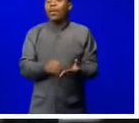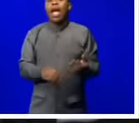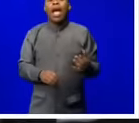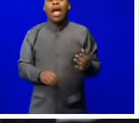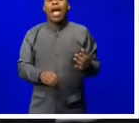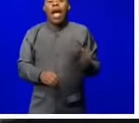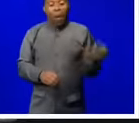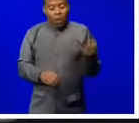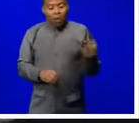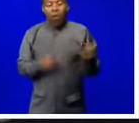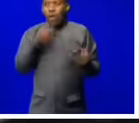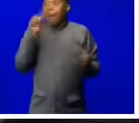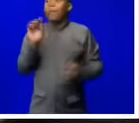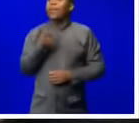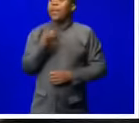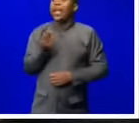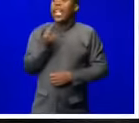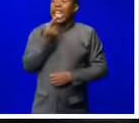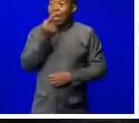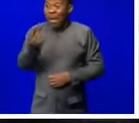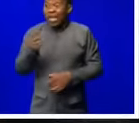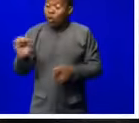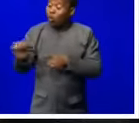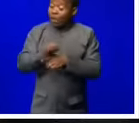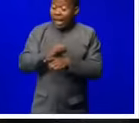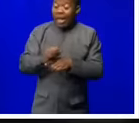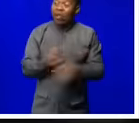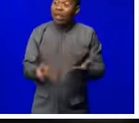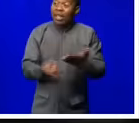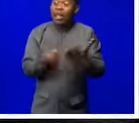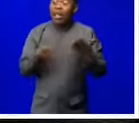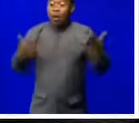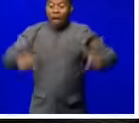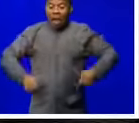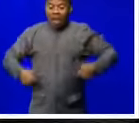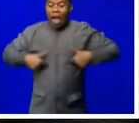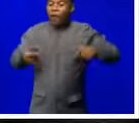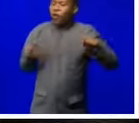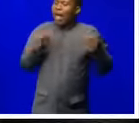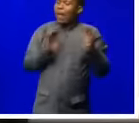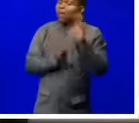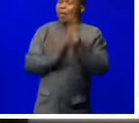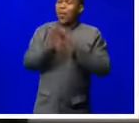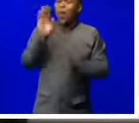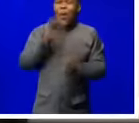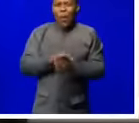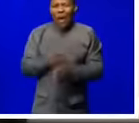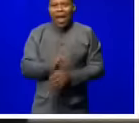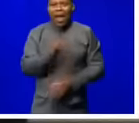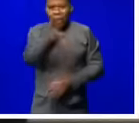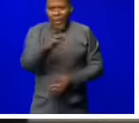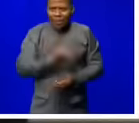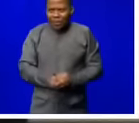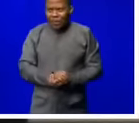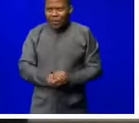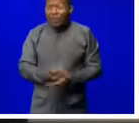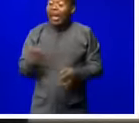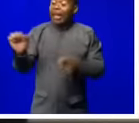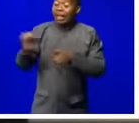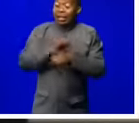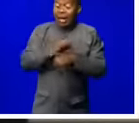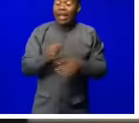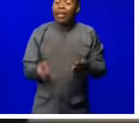nasibusiso Dlamini bathi kuceceshwa ngalendlela kuta wenda impilo yabo ichubekele embili. Isito kakhulu